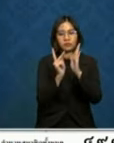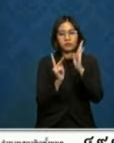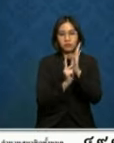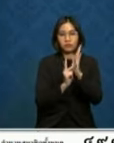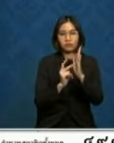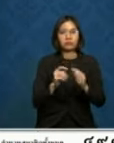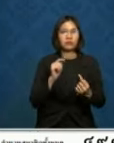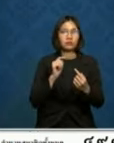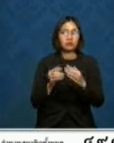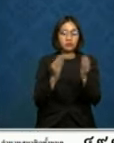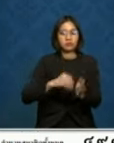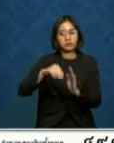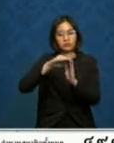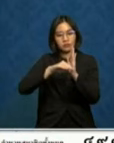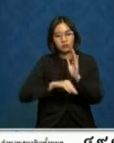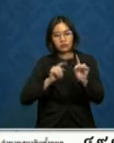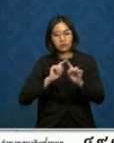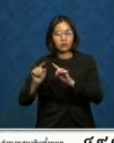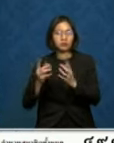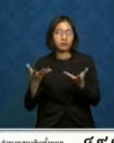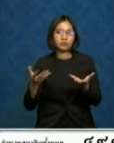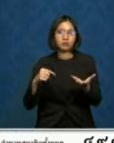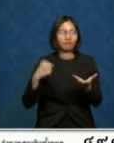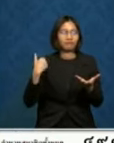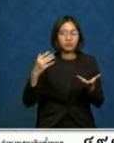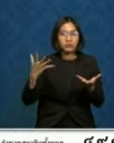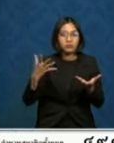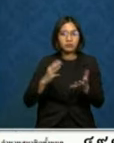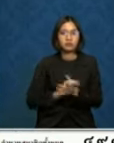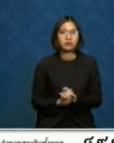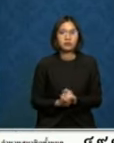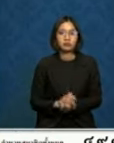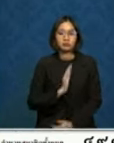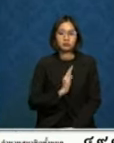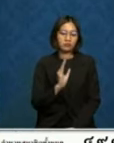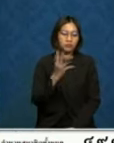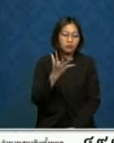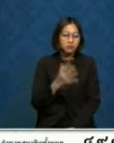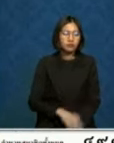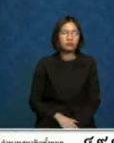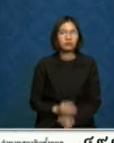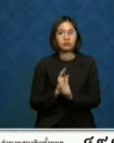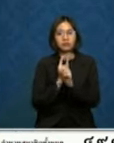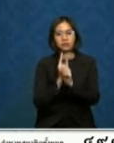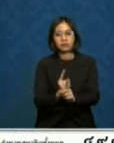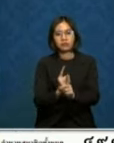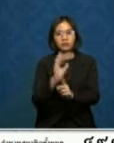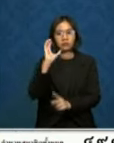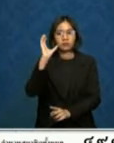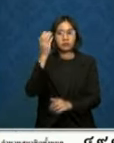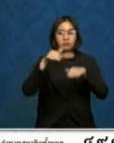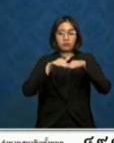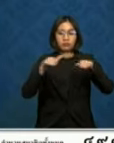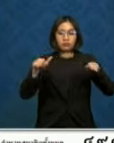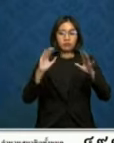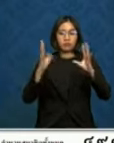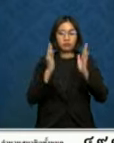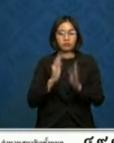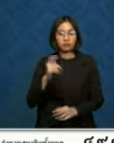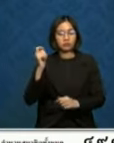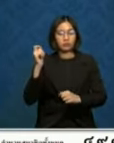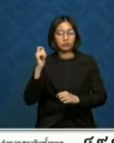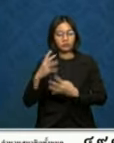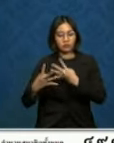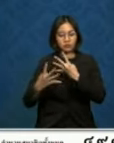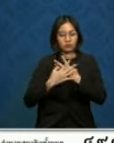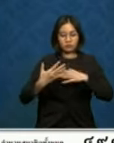ระบวนการยุติธรรมที่มีประสิทธิภาพก็ไม่มีค่ะไม่เที่ยงธรรมและไม่เป็นไปตามหลักสากลด้วยจำนวนผู้ต้องขัง